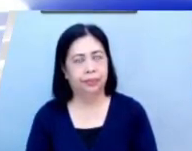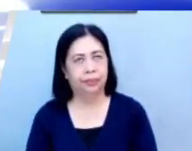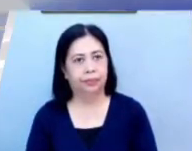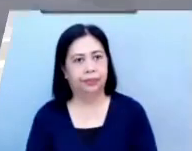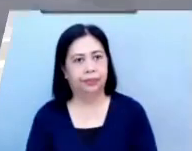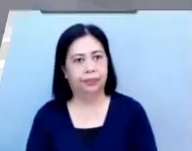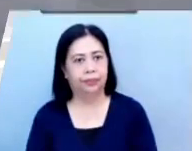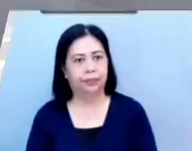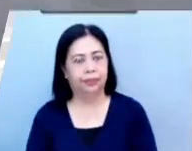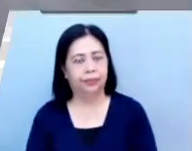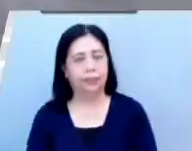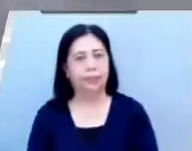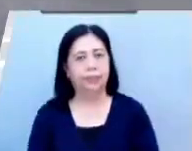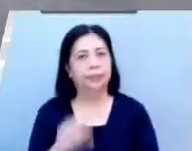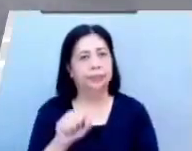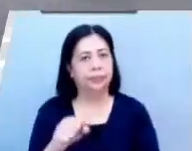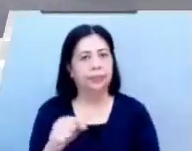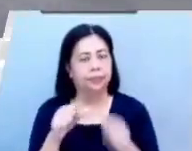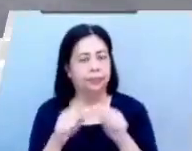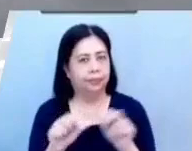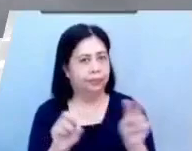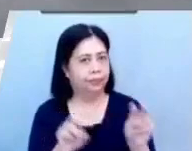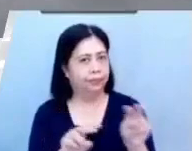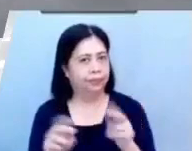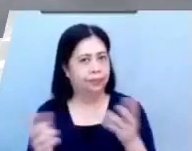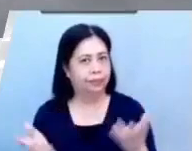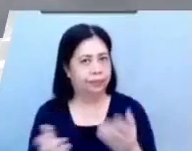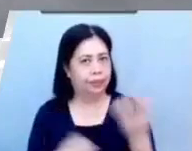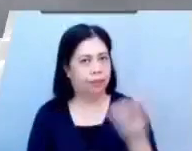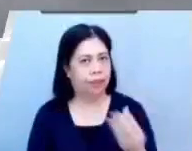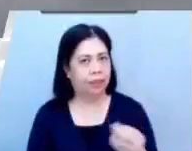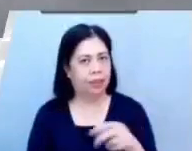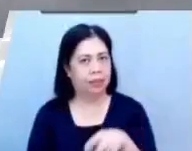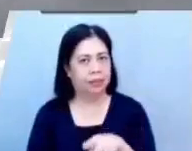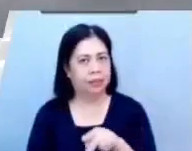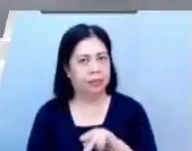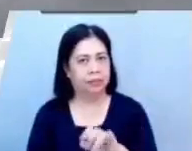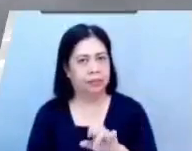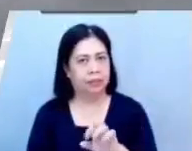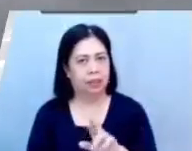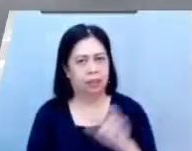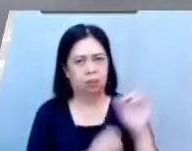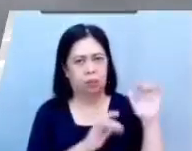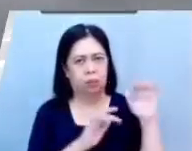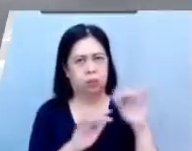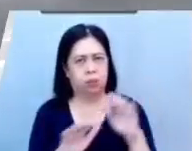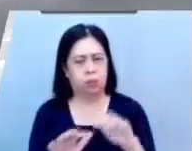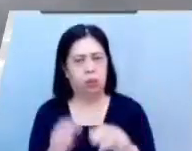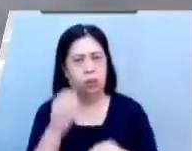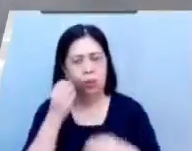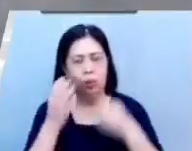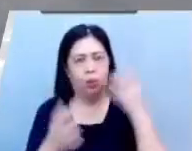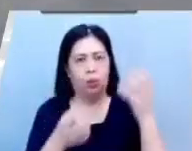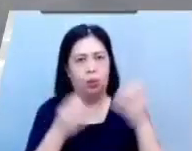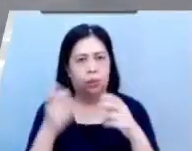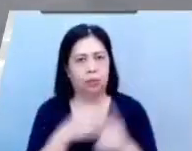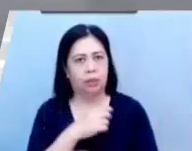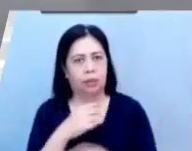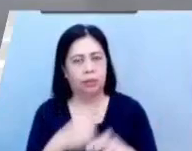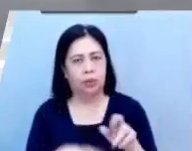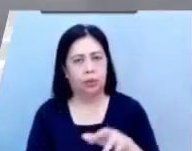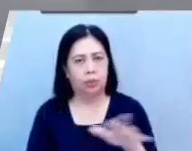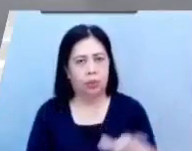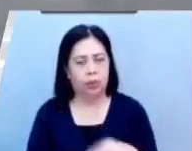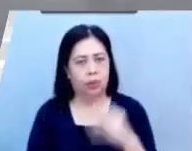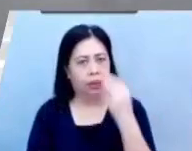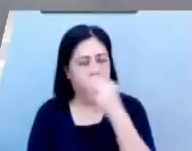Yes, Connie, patuloy yung pag-antabay natin dito sa Batangas Pier para sa buhos ng mga pasaherong uuwi sa probinsya ng Romblon, Mindoro at bahagi ng